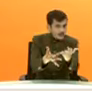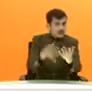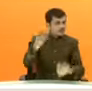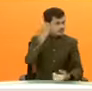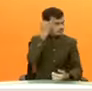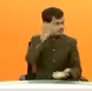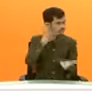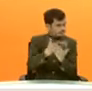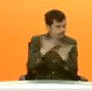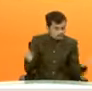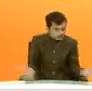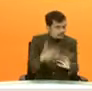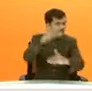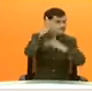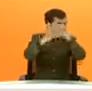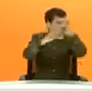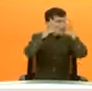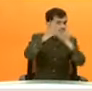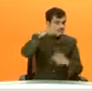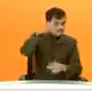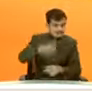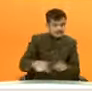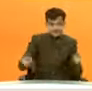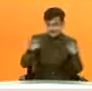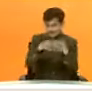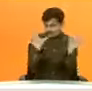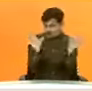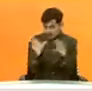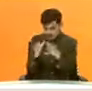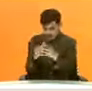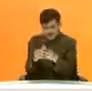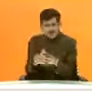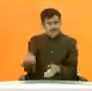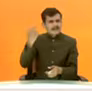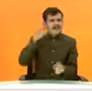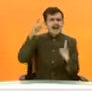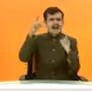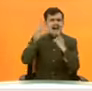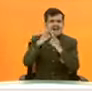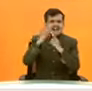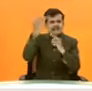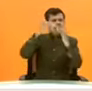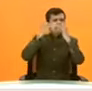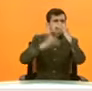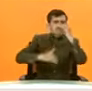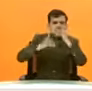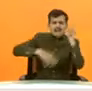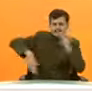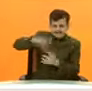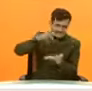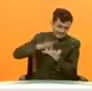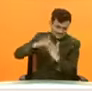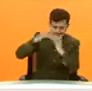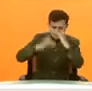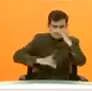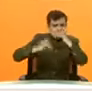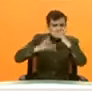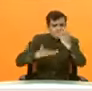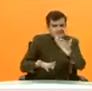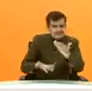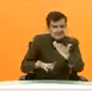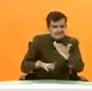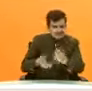की ओर बढ़ रहा है। ऐसे इलाके जिनकी पहचान पहले पिछड़ेपन और दूसरे कारणों से होती थी,